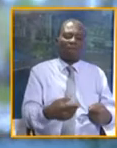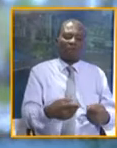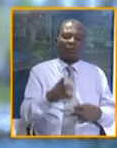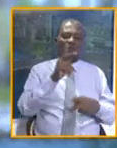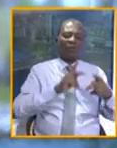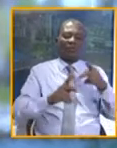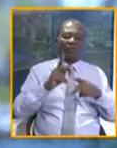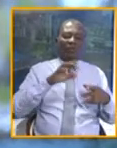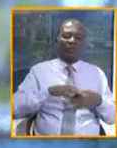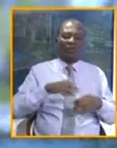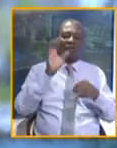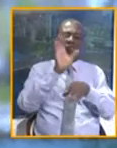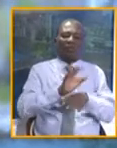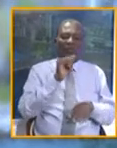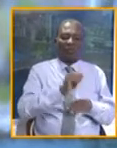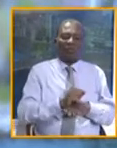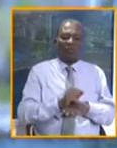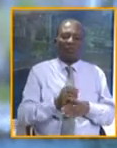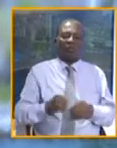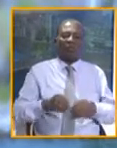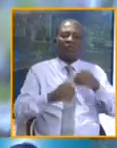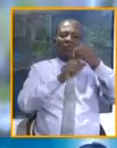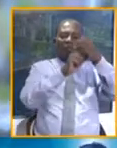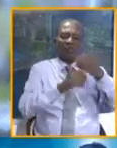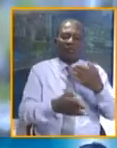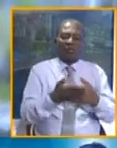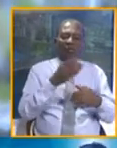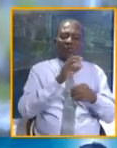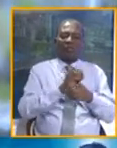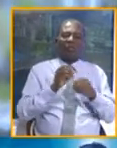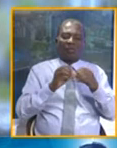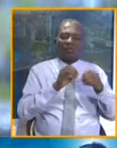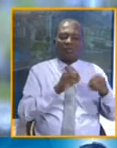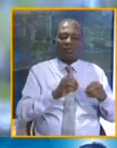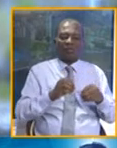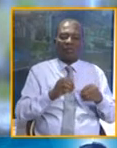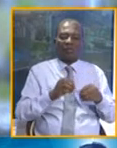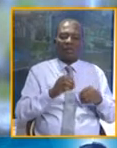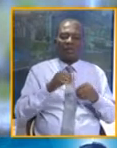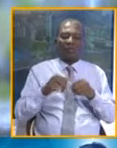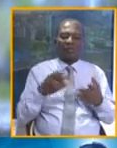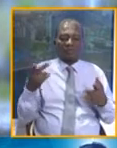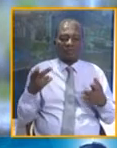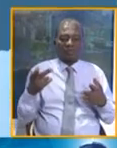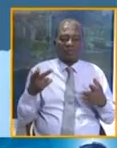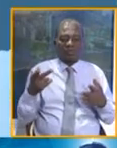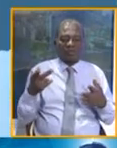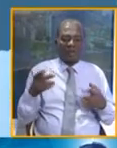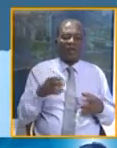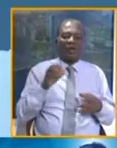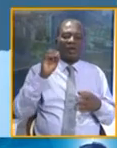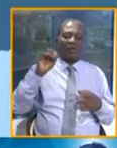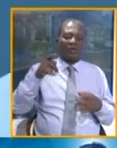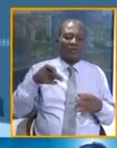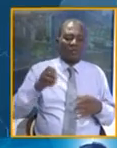populations en Côte d'Ivoire sont soutenues également par des organisations locales. La Fondation Petrossi a fait don d'une ambulance au groupement des